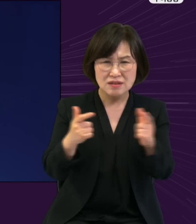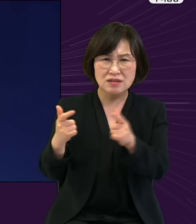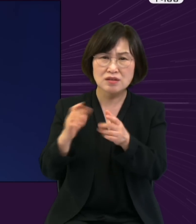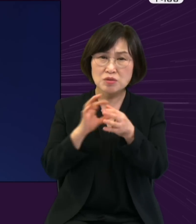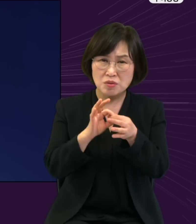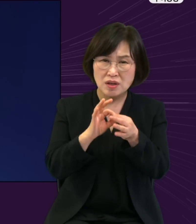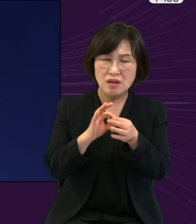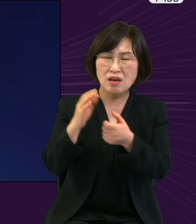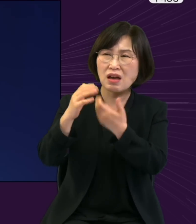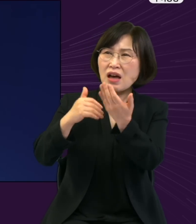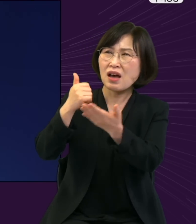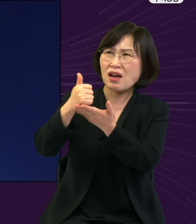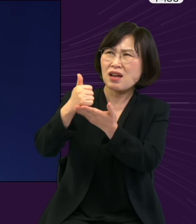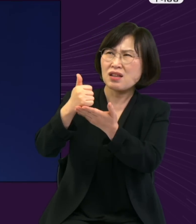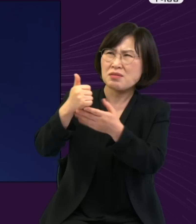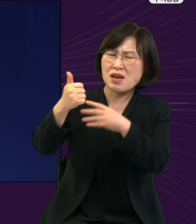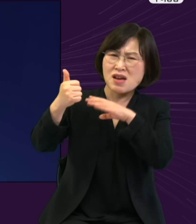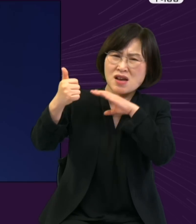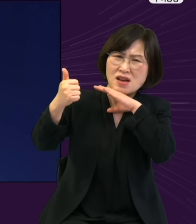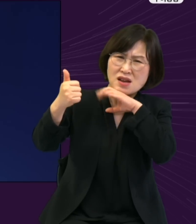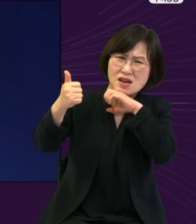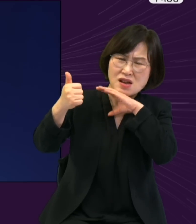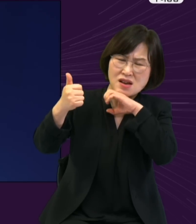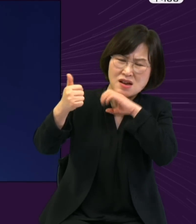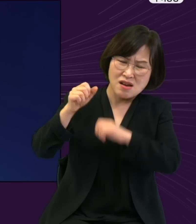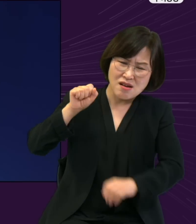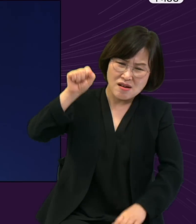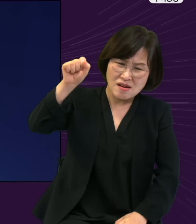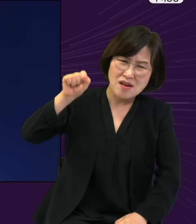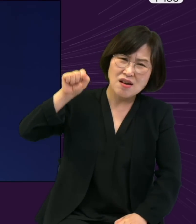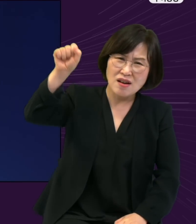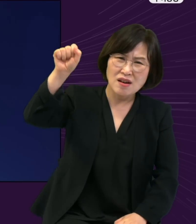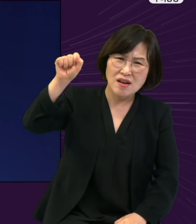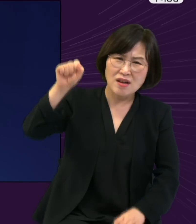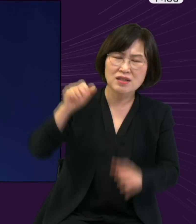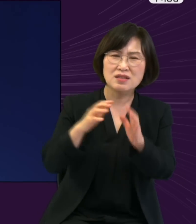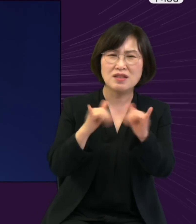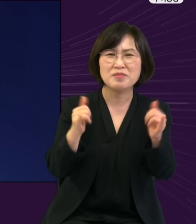하나님을 향한 불평과 원망의 응어리를 안고 살아가는 분들이 너무나 많이 계십니다.